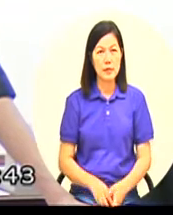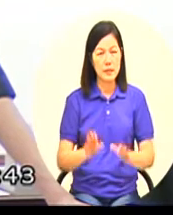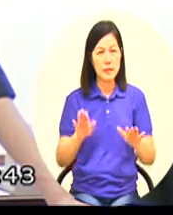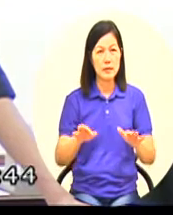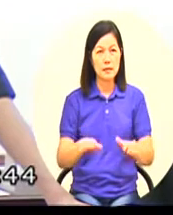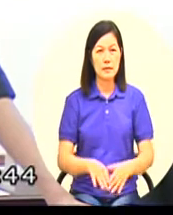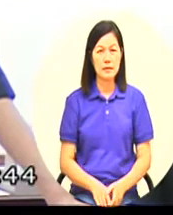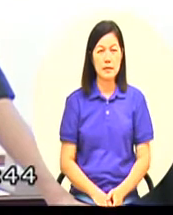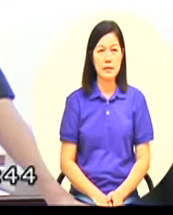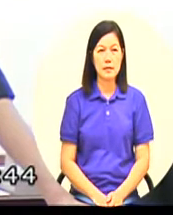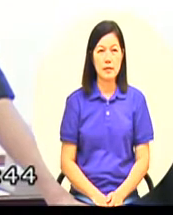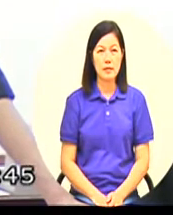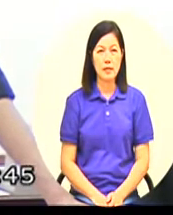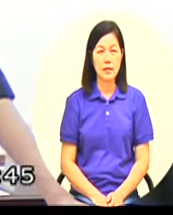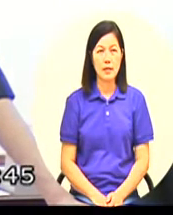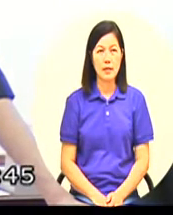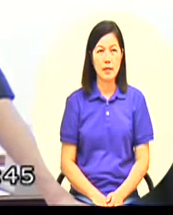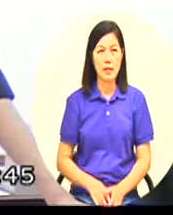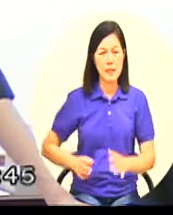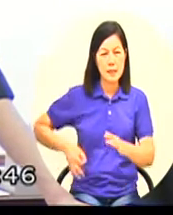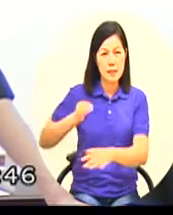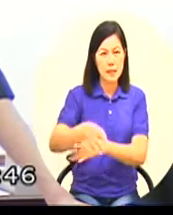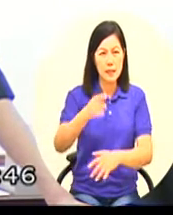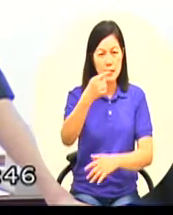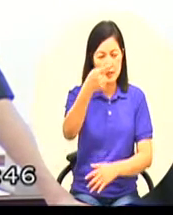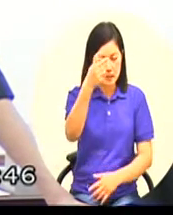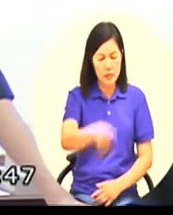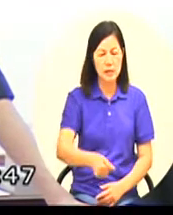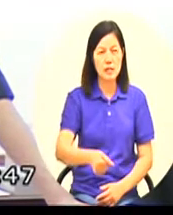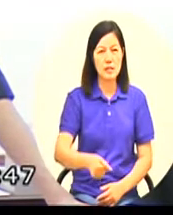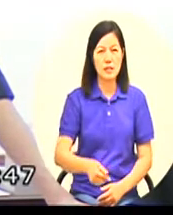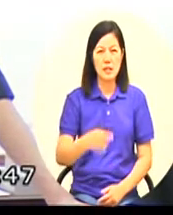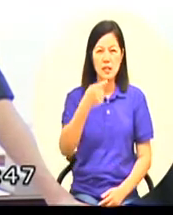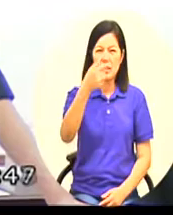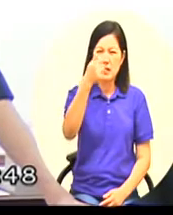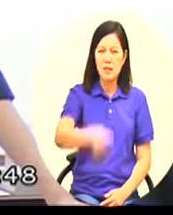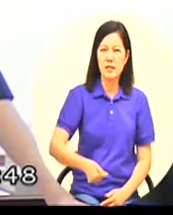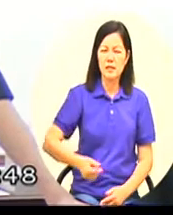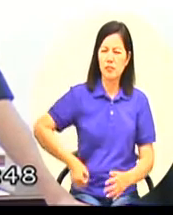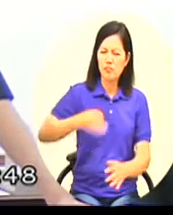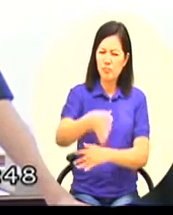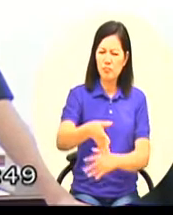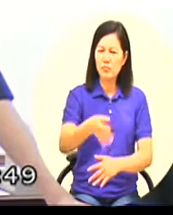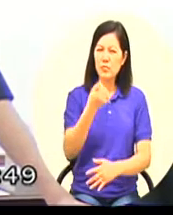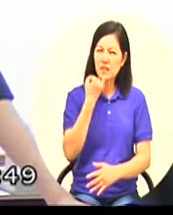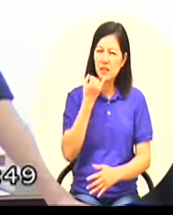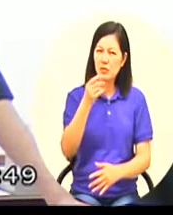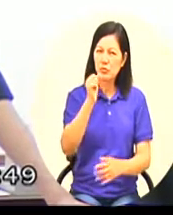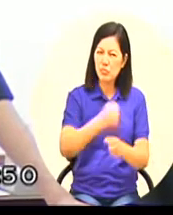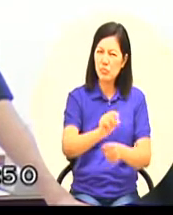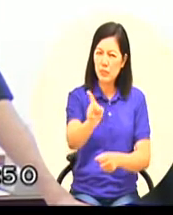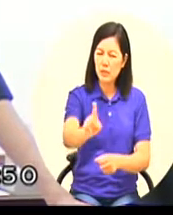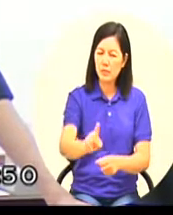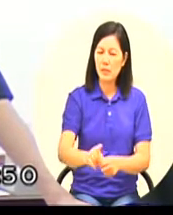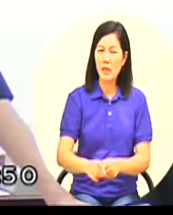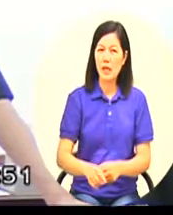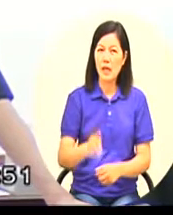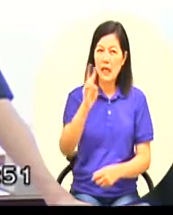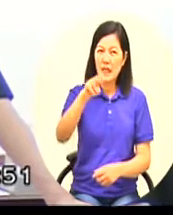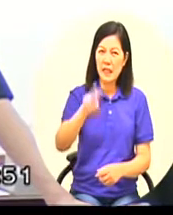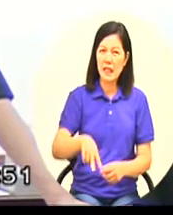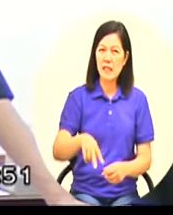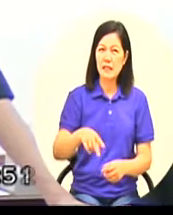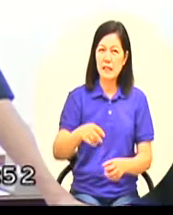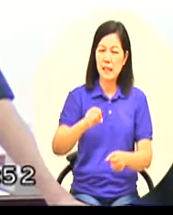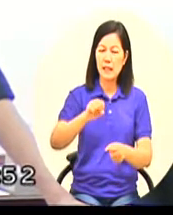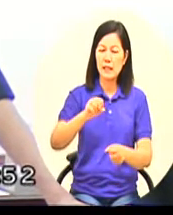呢，当然他是说会砸1亿的预算我不认为1亿的预算可以做什么啦，在2000名医生要增加你才